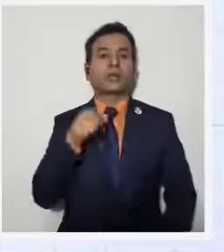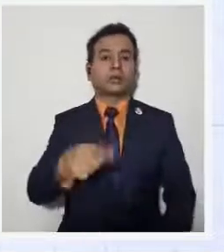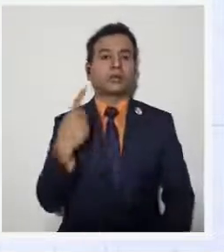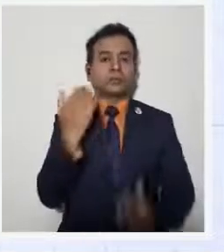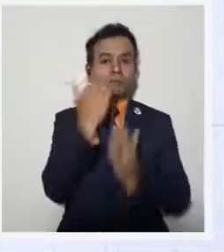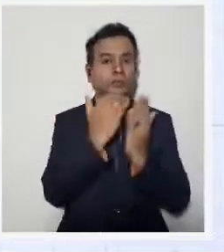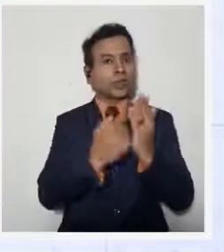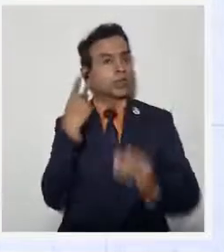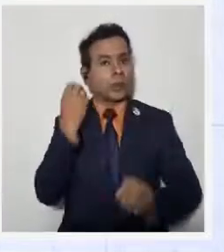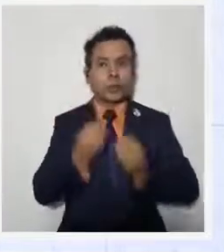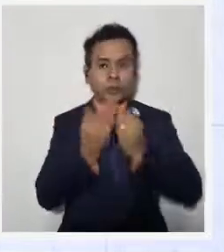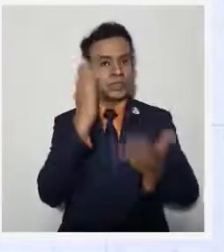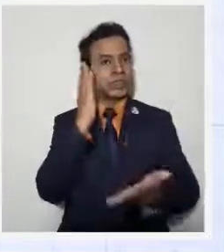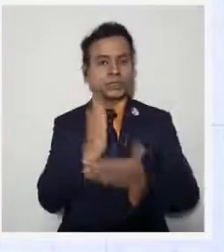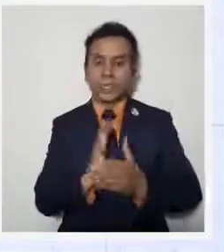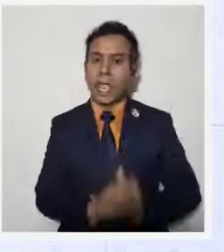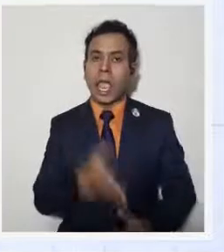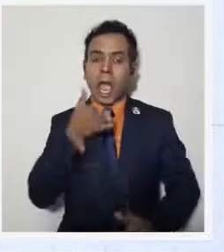2,74,361 জন।